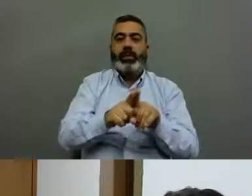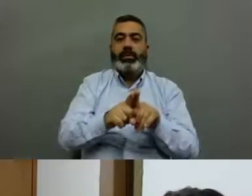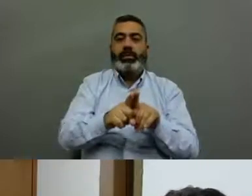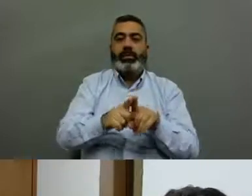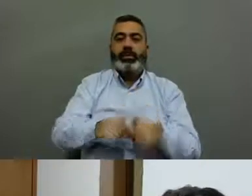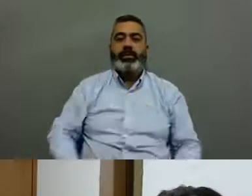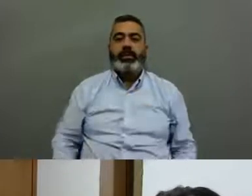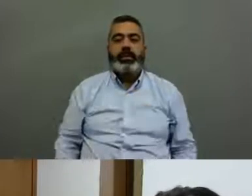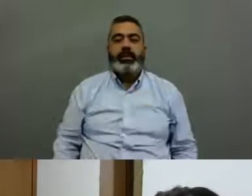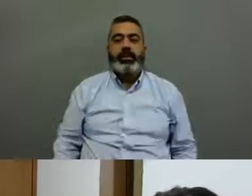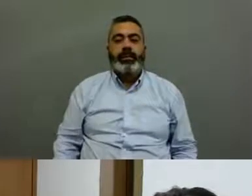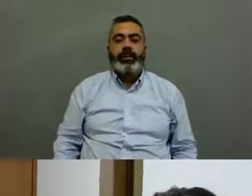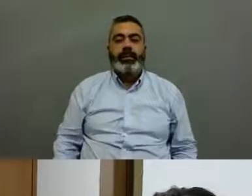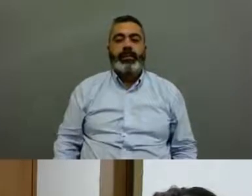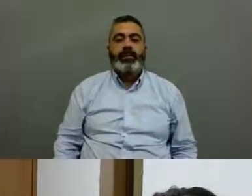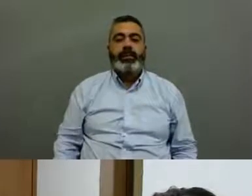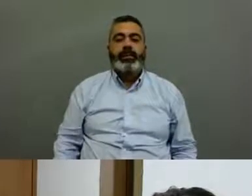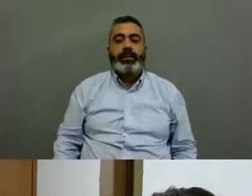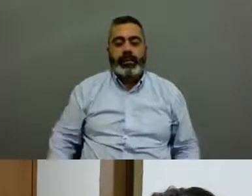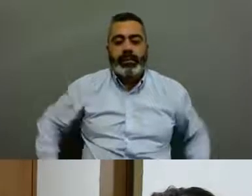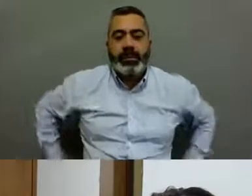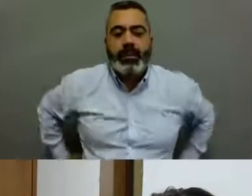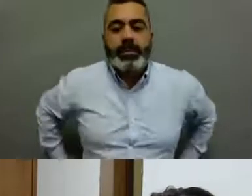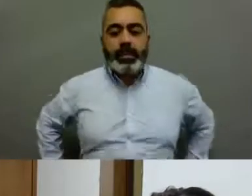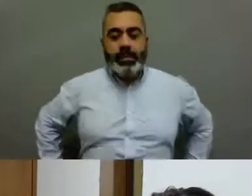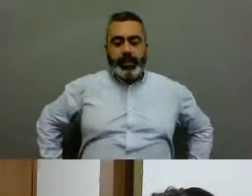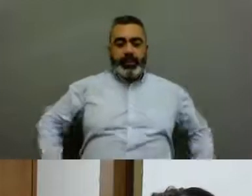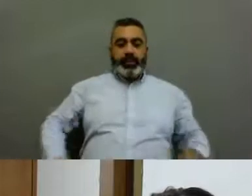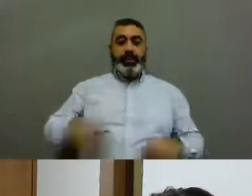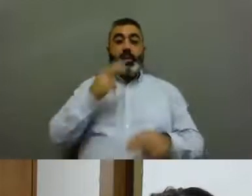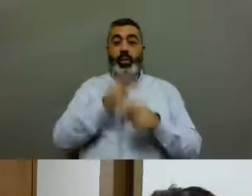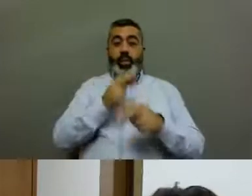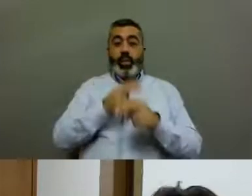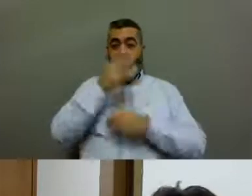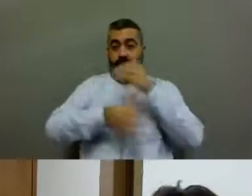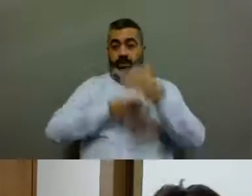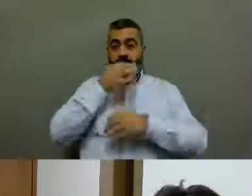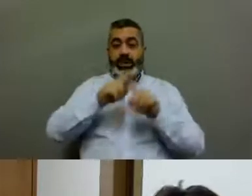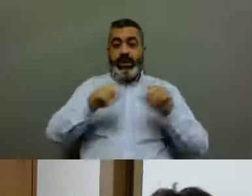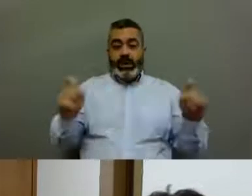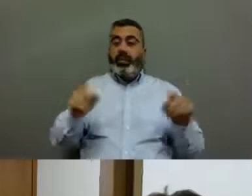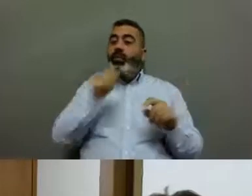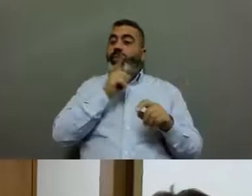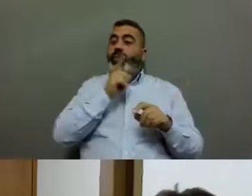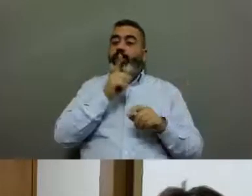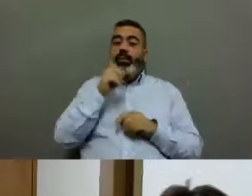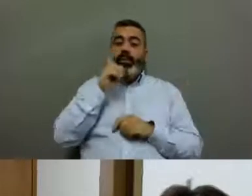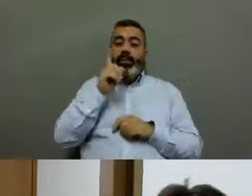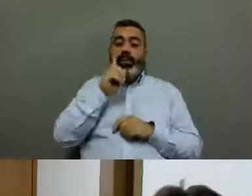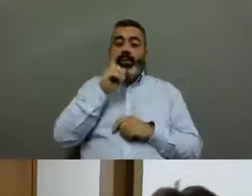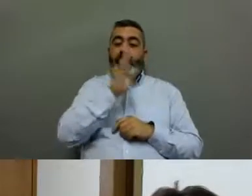τους. Τέλος, νομίζω σημαντικό είναι να αναφερθούμε και στα προνόμια στα οποία έκανε μια ανοίξη η κυρία